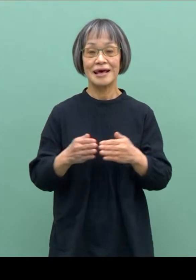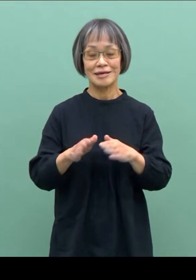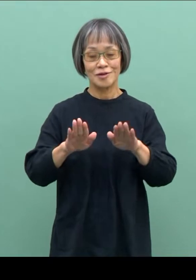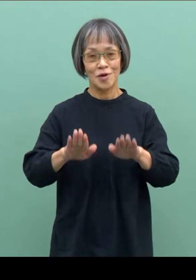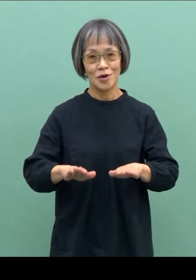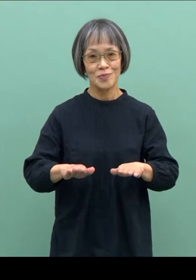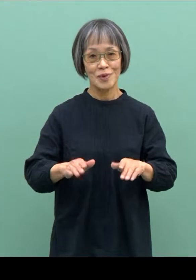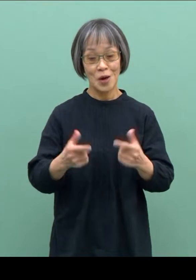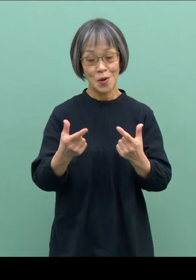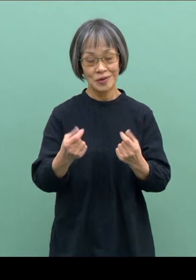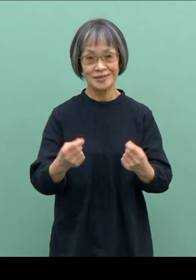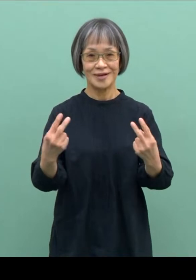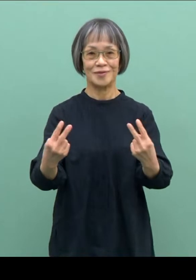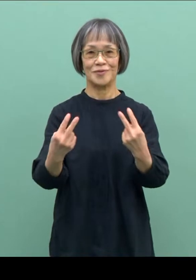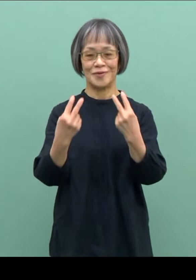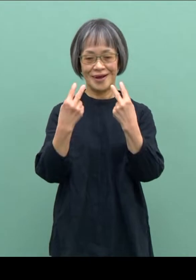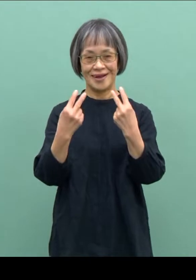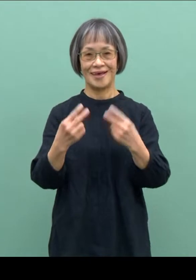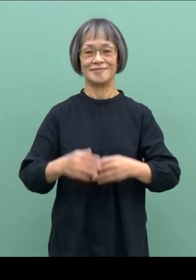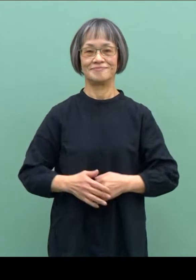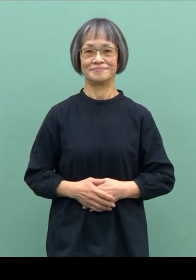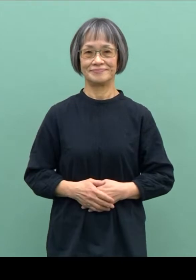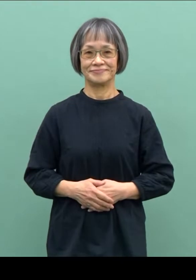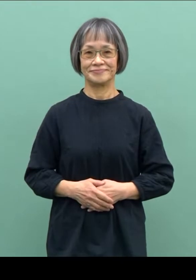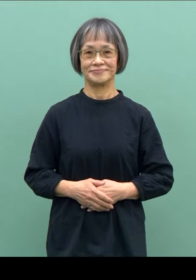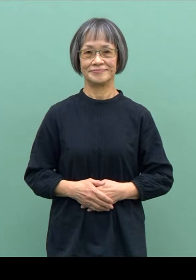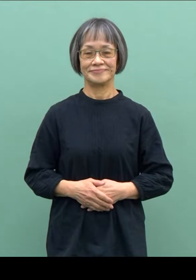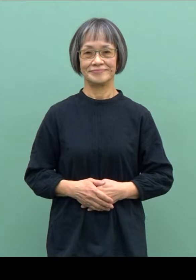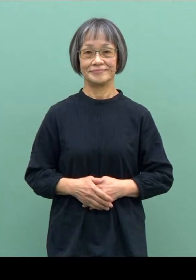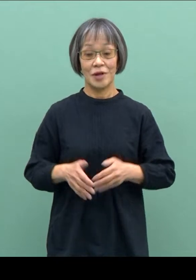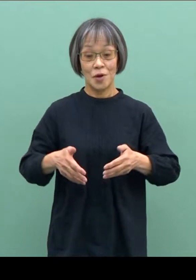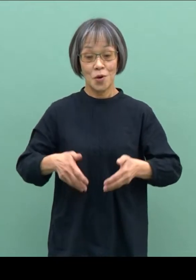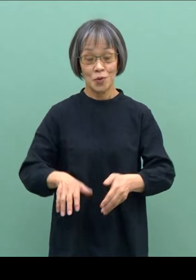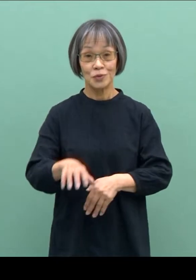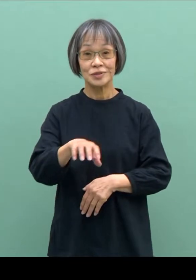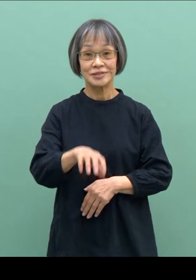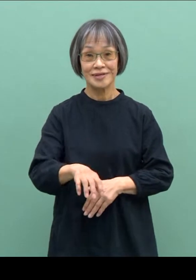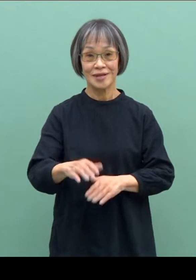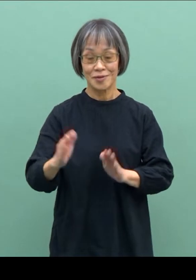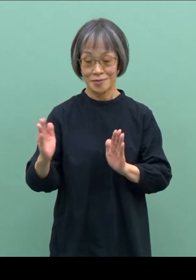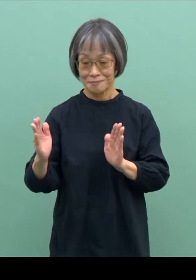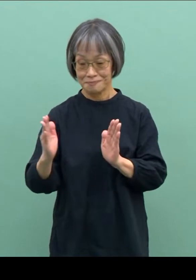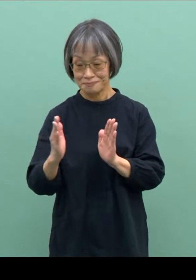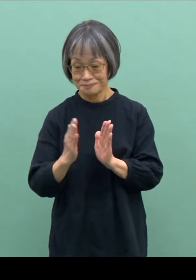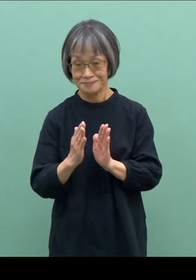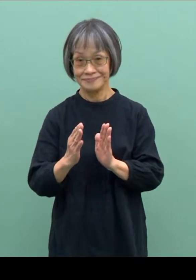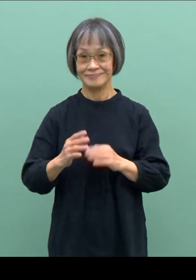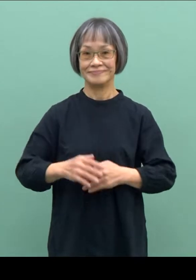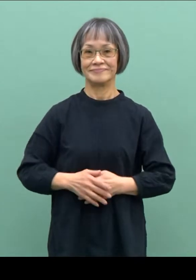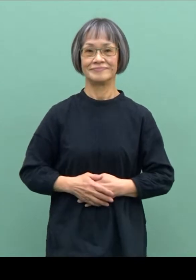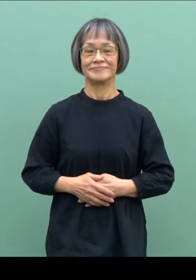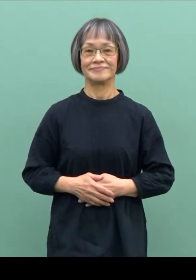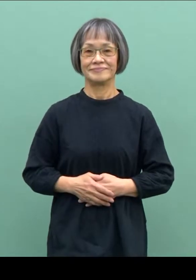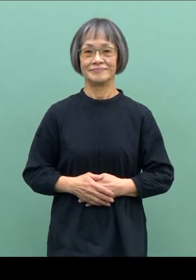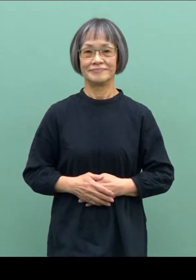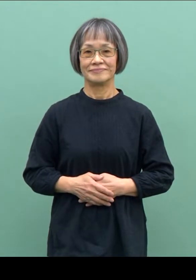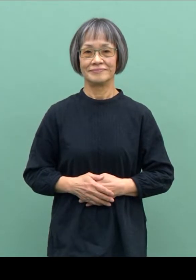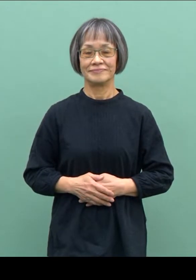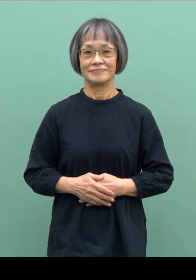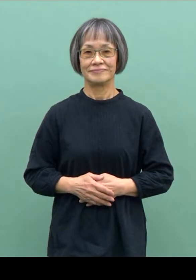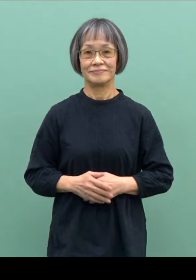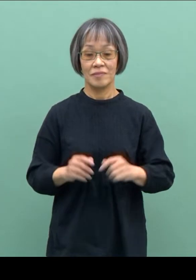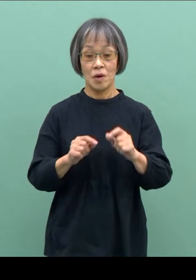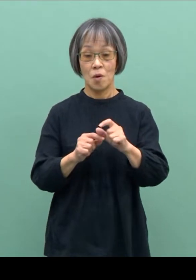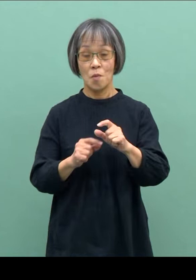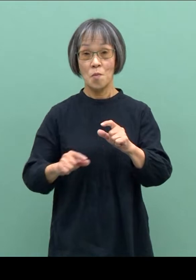長崎の今をしかとご覧あれ。 ふるさとがぐっと身近になる。